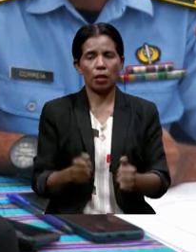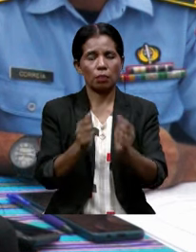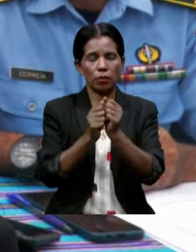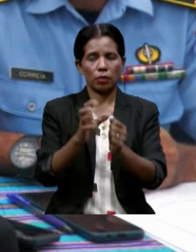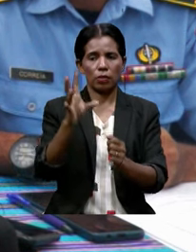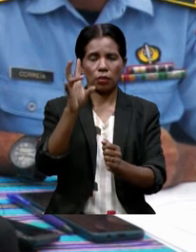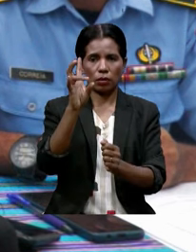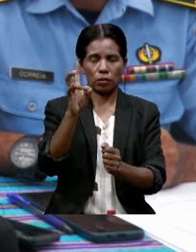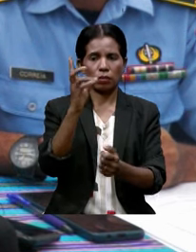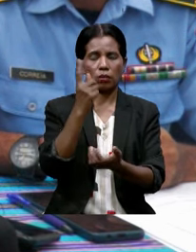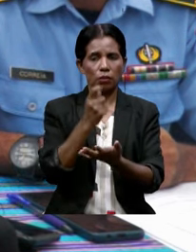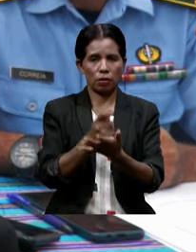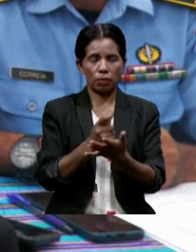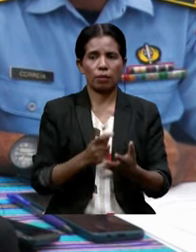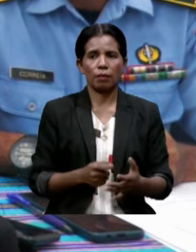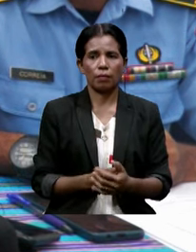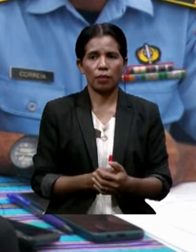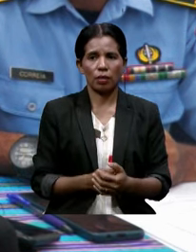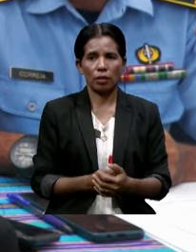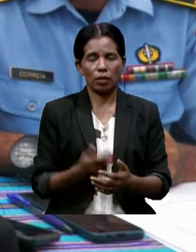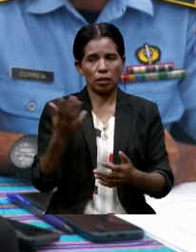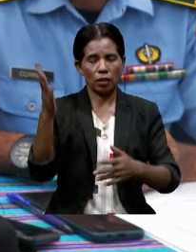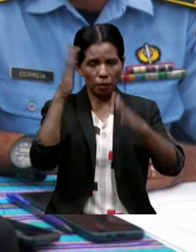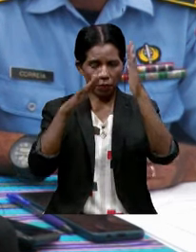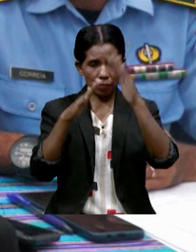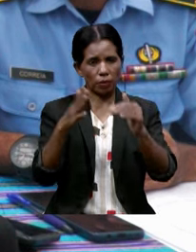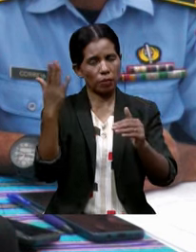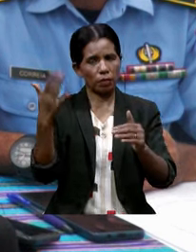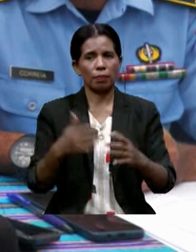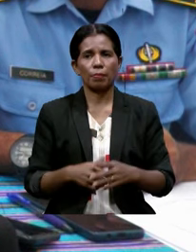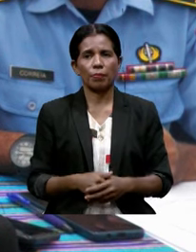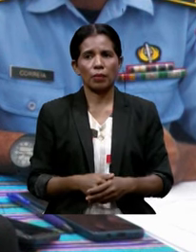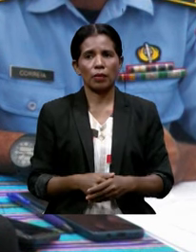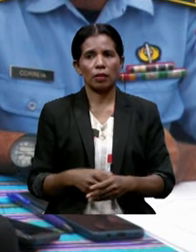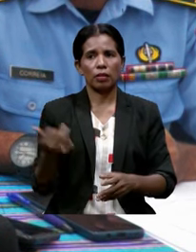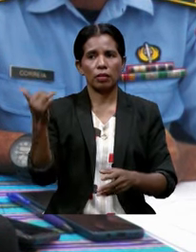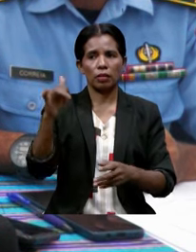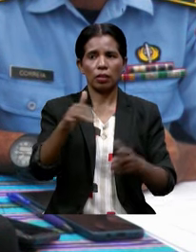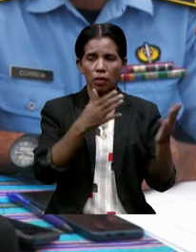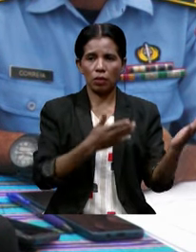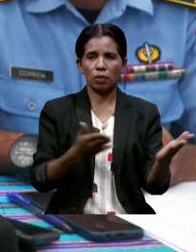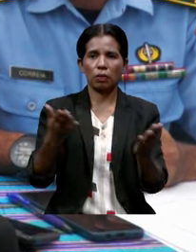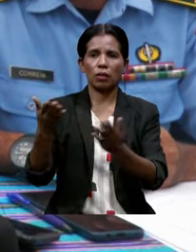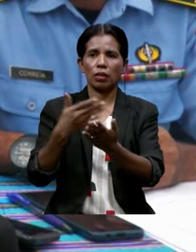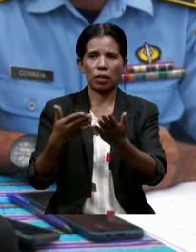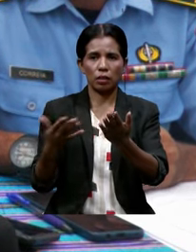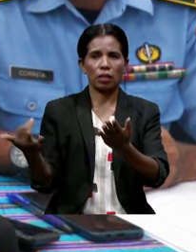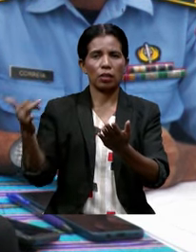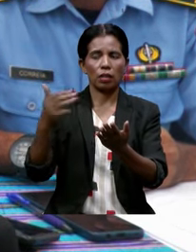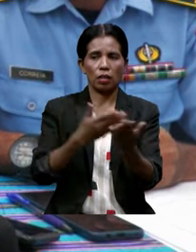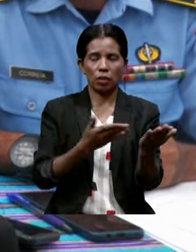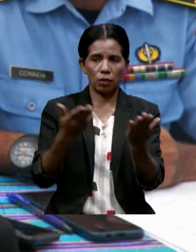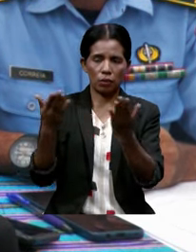7.000. E a acontecimento, né? Sira lore. Sasan se na mesia lore